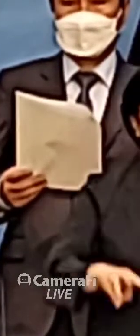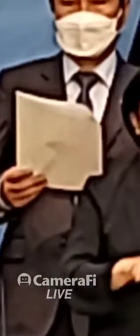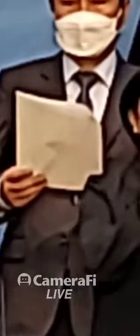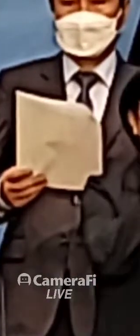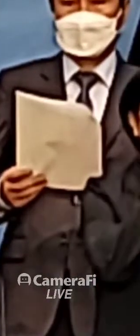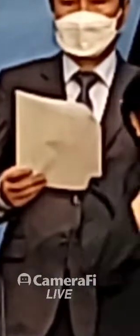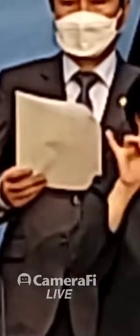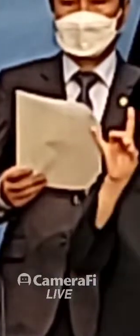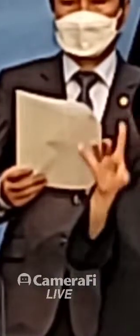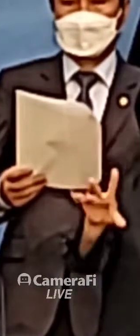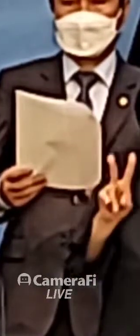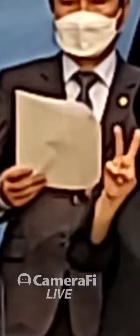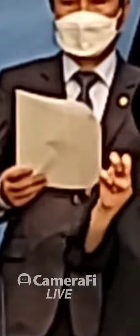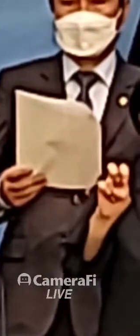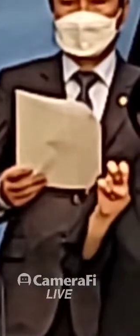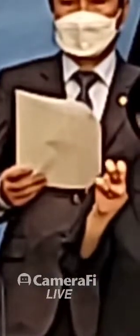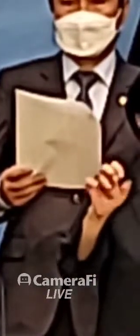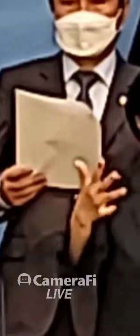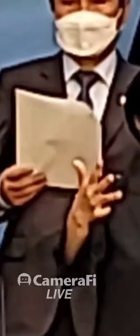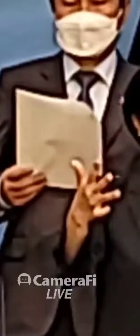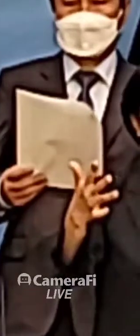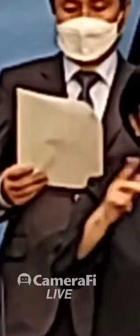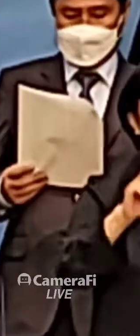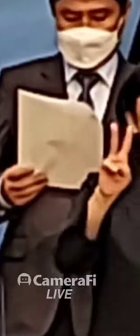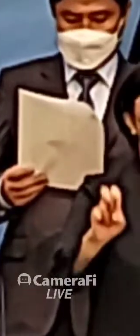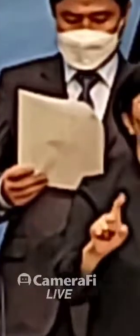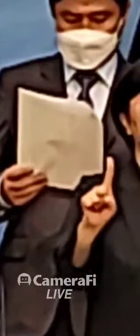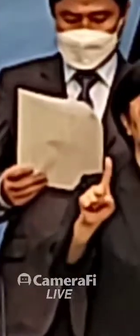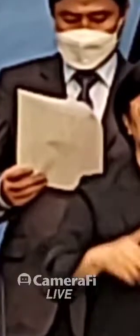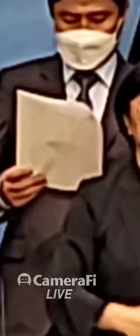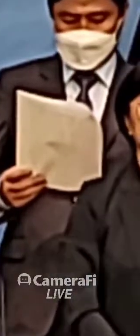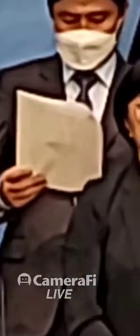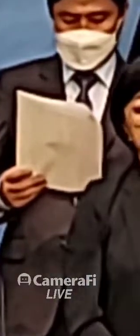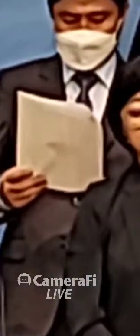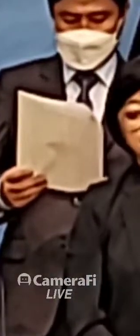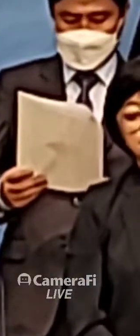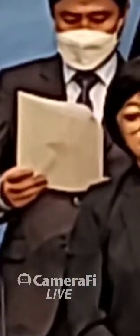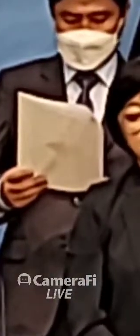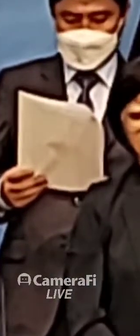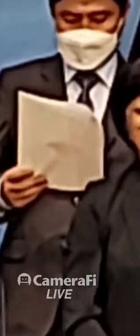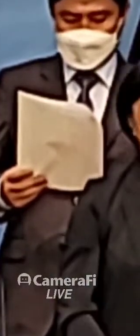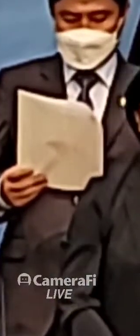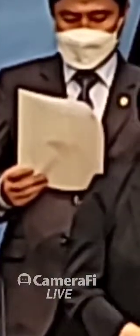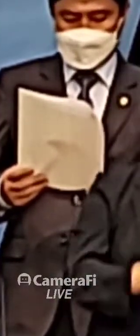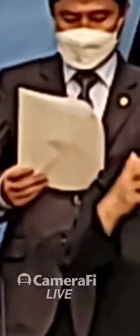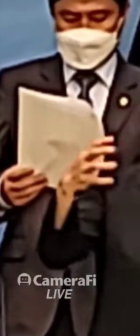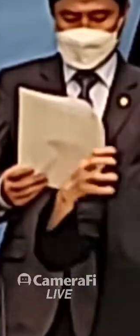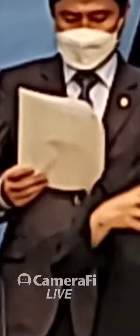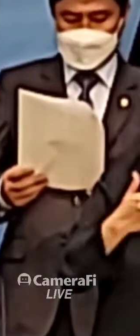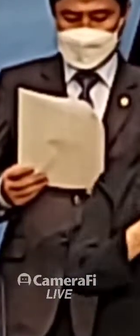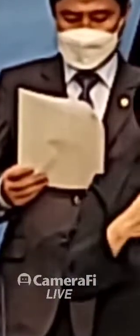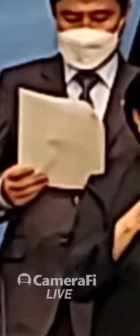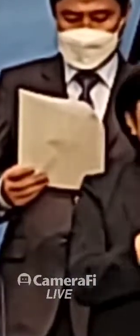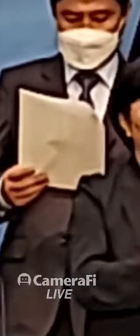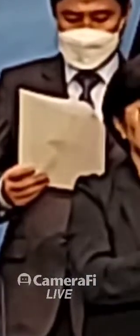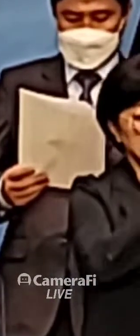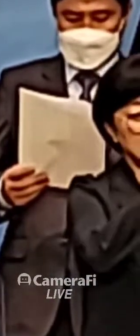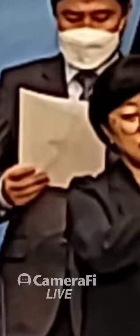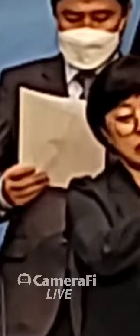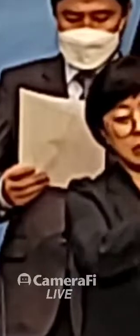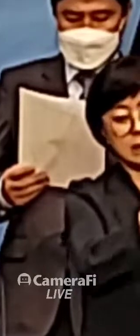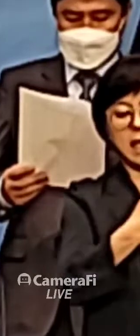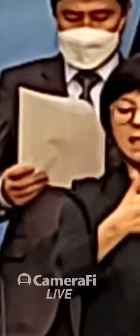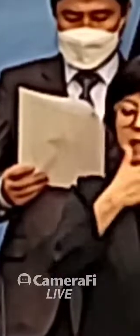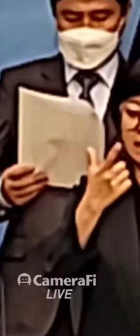강릉은 각각 28만, 21만 명입니다. 세 도시를 합쳐도 성남시 인구보다